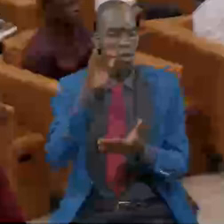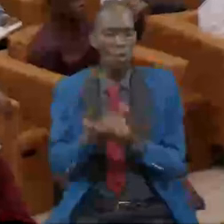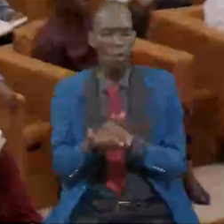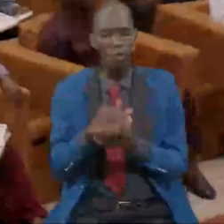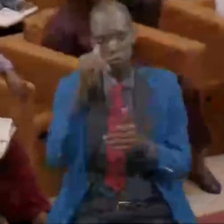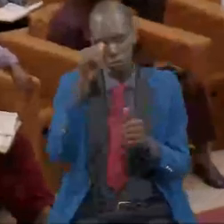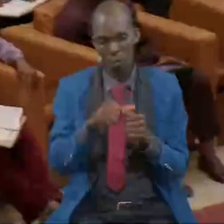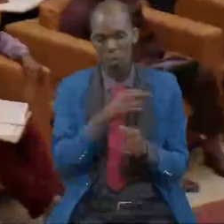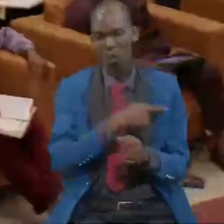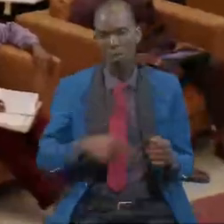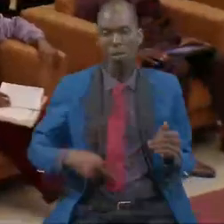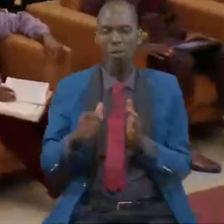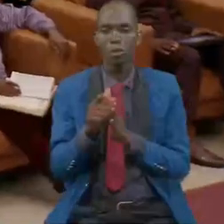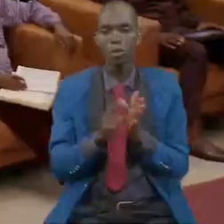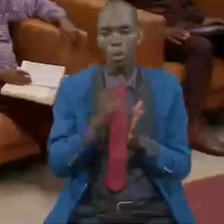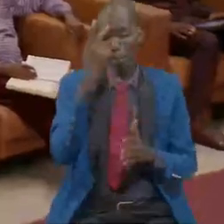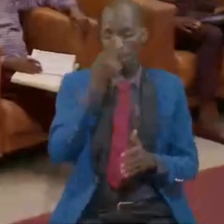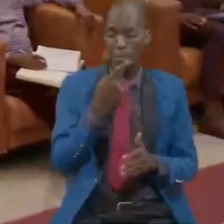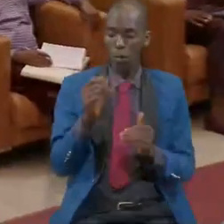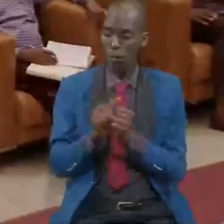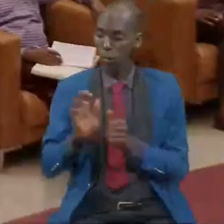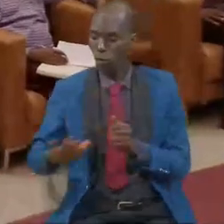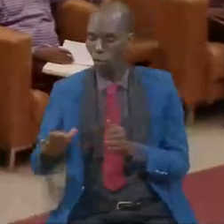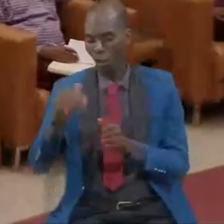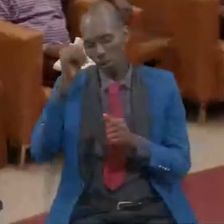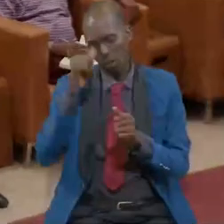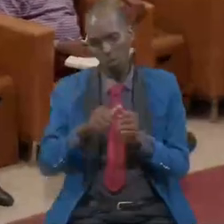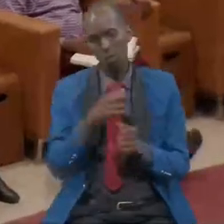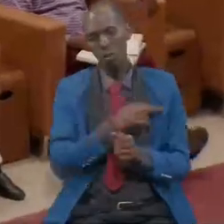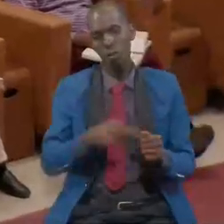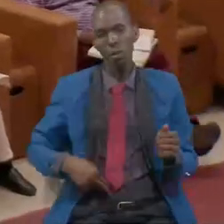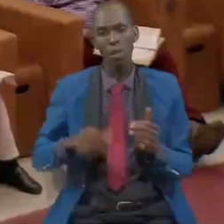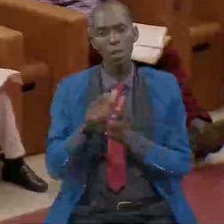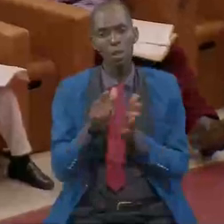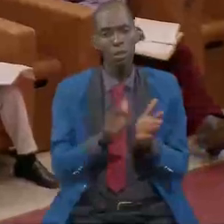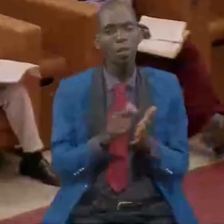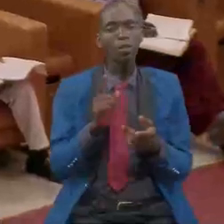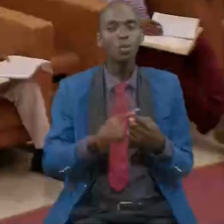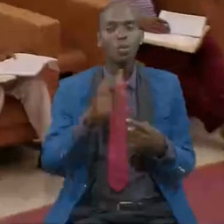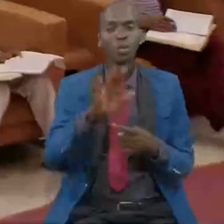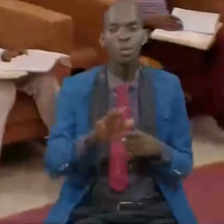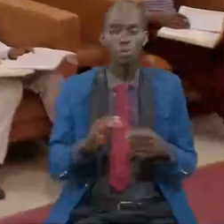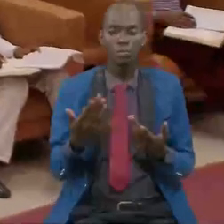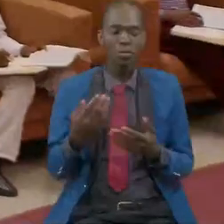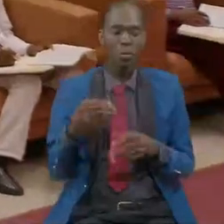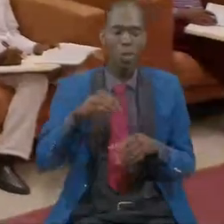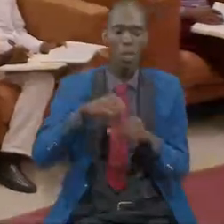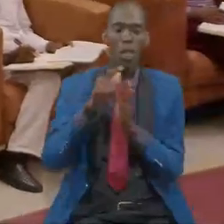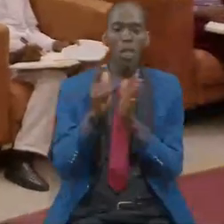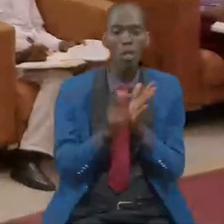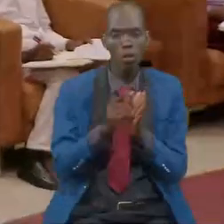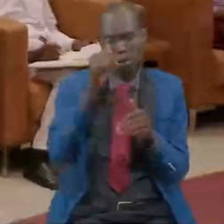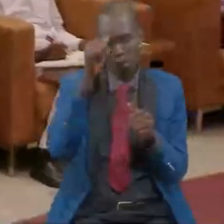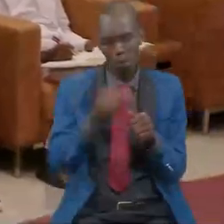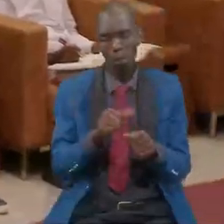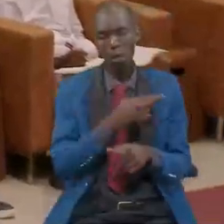femme, la loi royale. Entre les parents et les enfants, la loi royale. Avec la belle famille, la loi